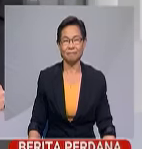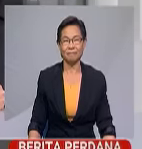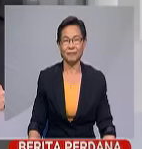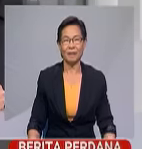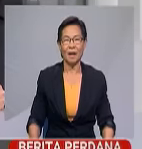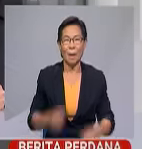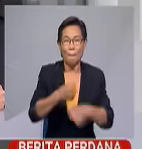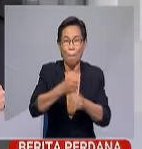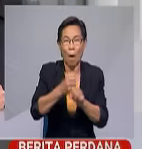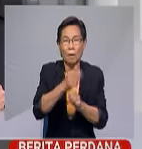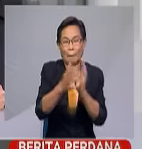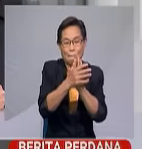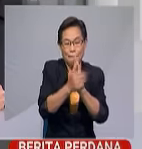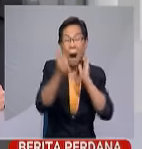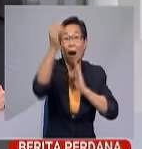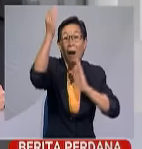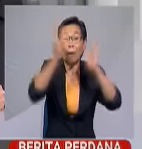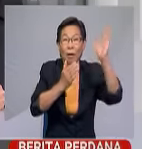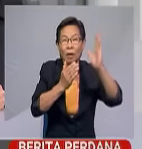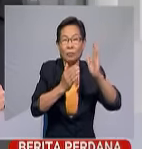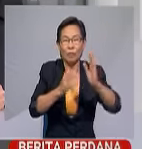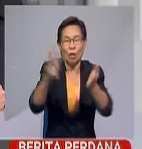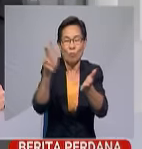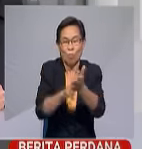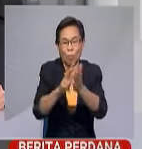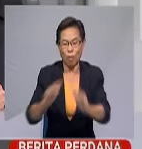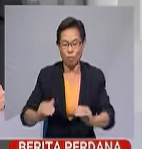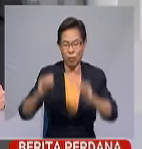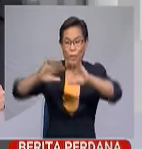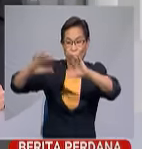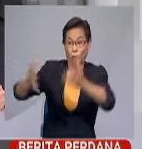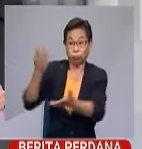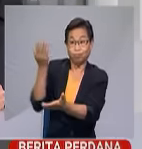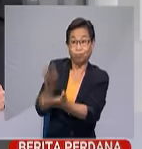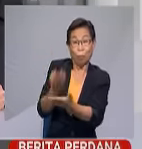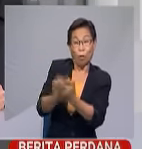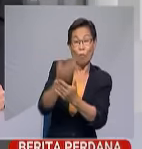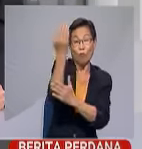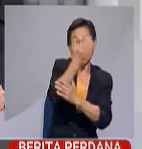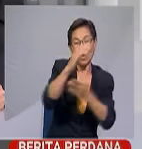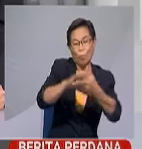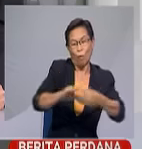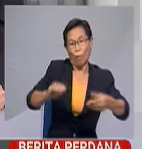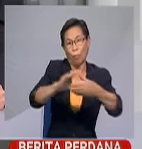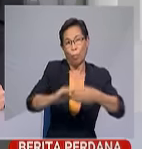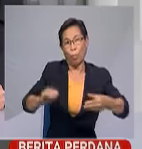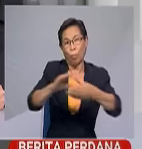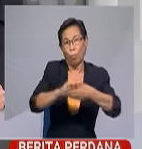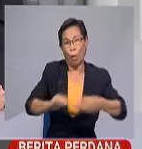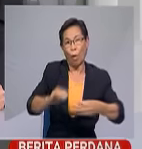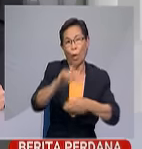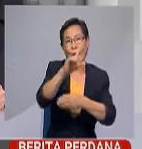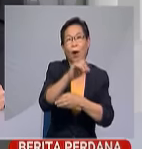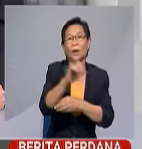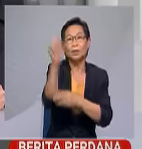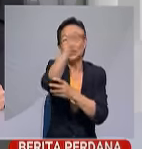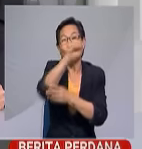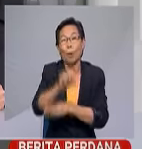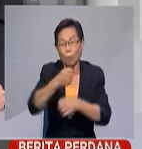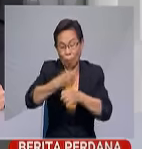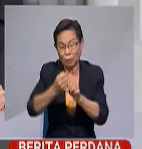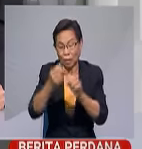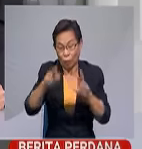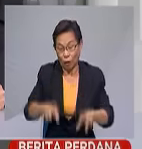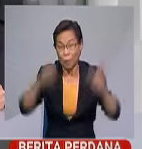Produksi dan bakat tempatan diiktiraf peringkat dunia. Ia terbukti apabila filem dokumentari St. Louis Pemen hasil anak